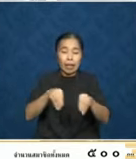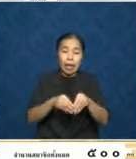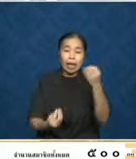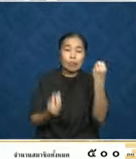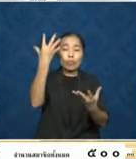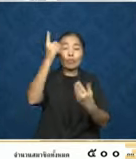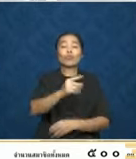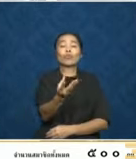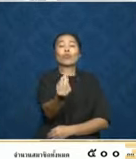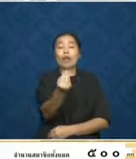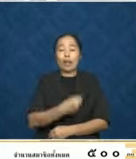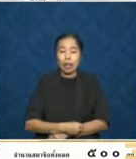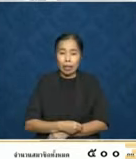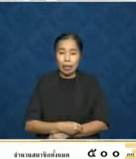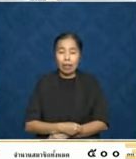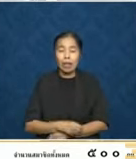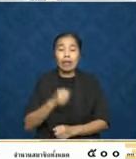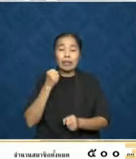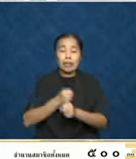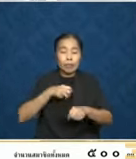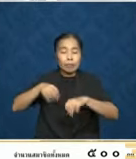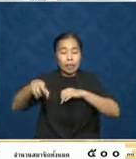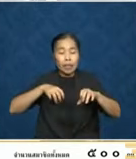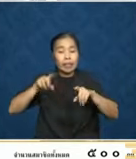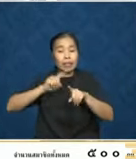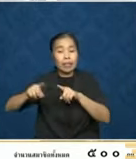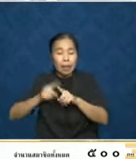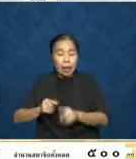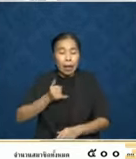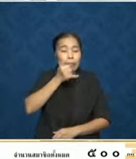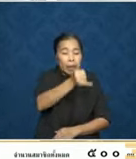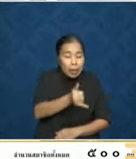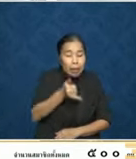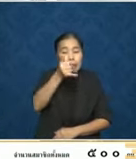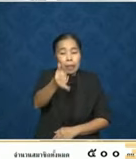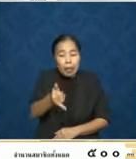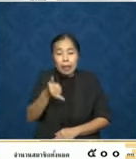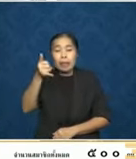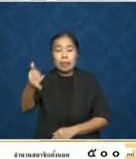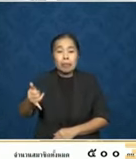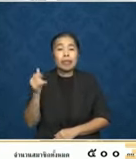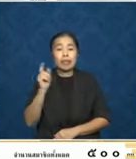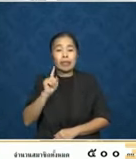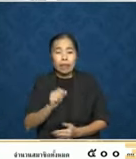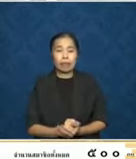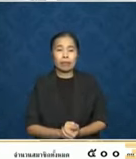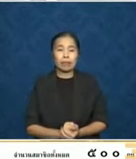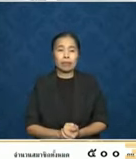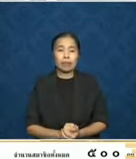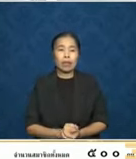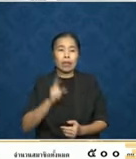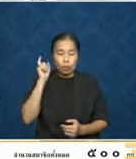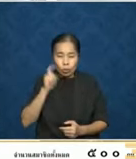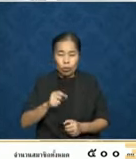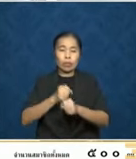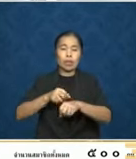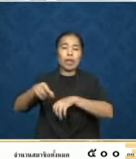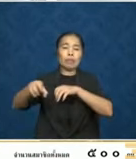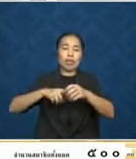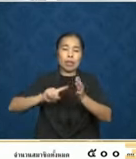ของรัฐเท่าไหร่เวลาจะดำเนินการอะไรในประเด็นแรกที่ประธานที่ปรึกษาหัวหน้าพรรคได้อภิปรายคือต้องบริหารจัด